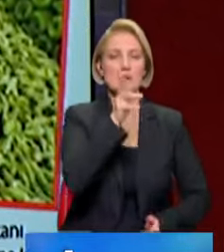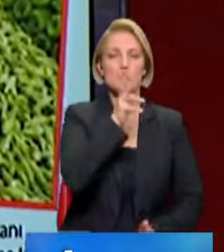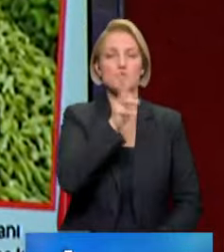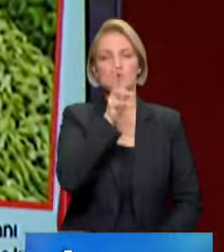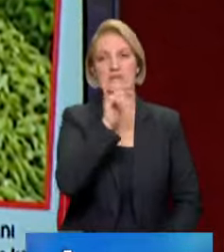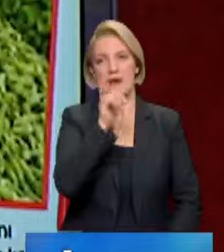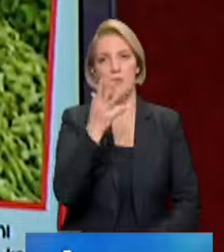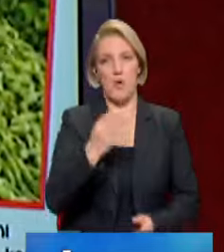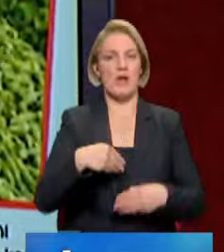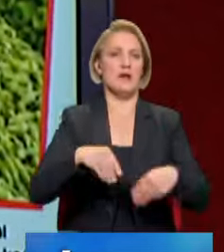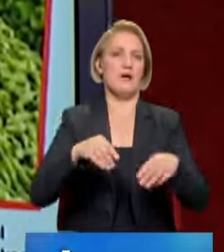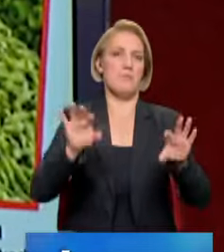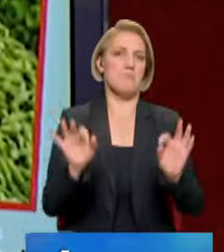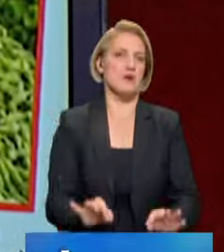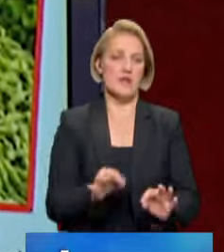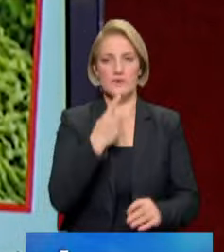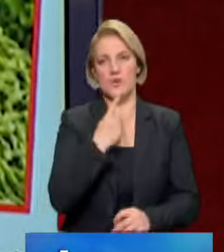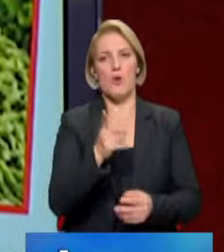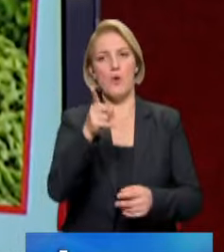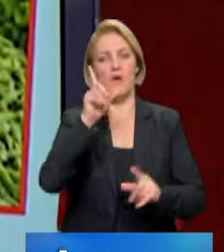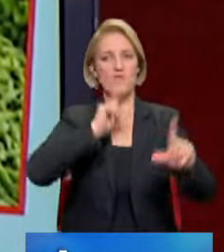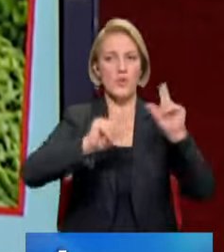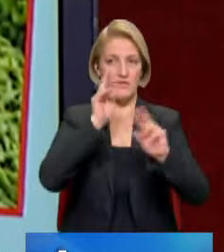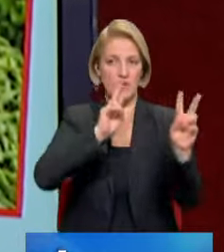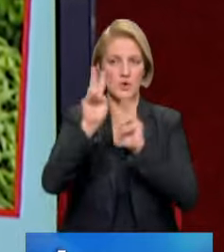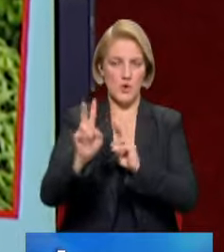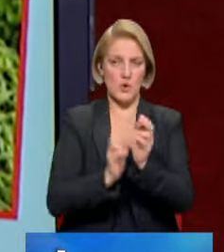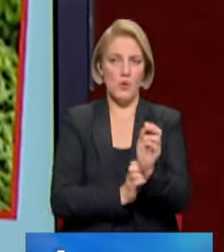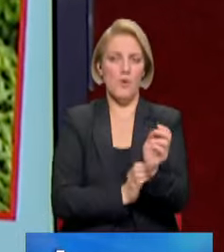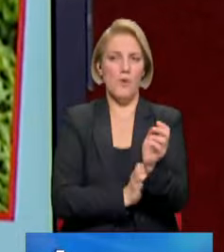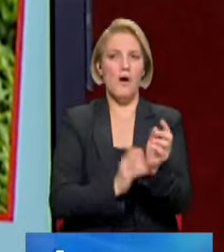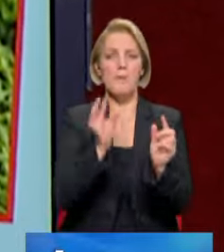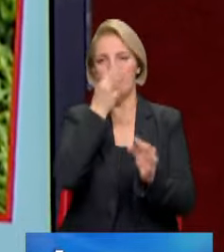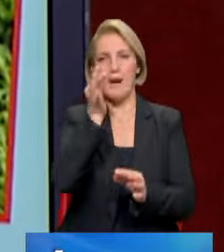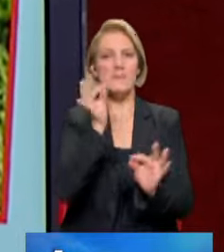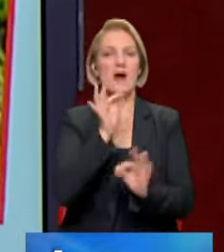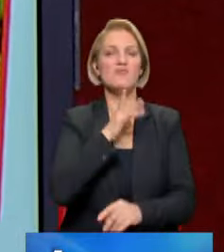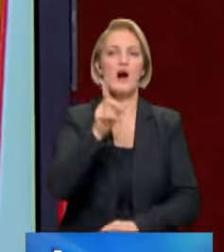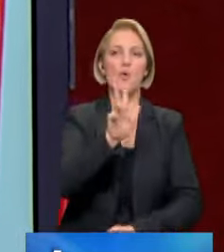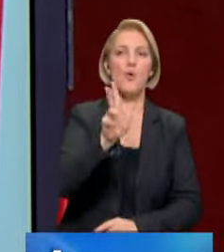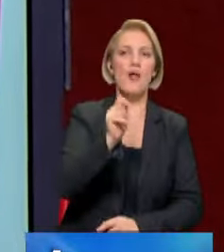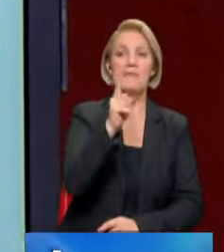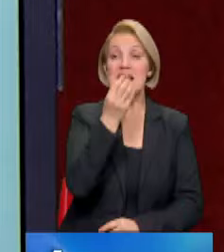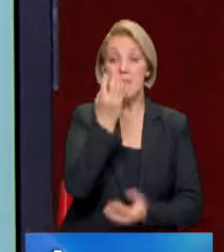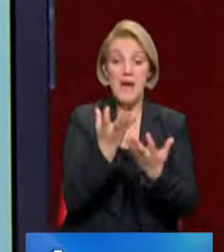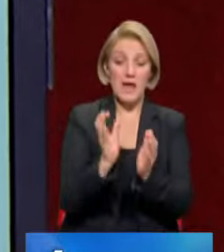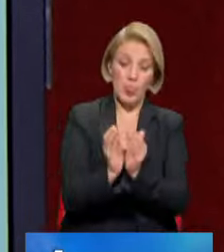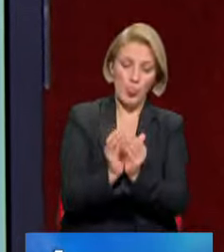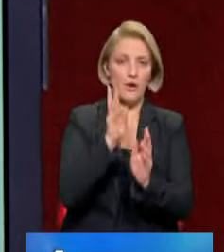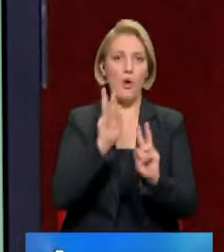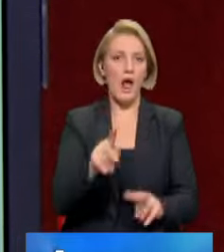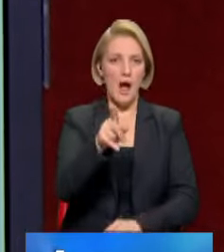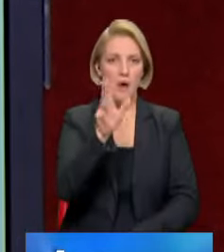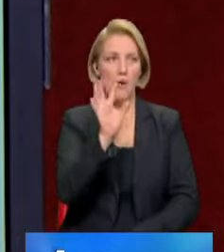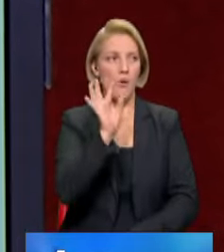250-300 gram olarak satılmaya başlandı diyor. İşte orada fotoğrafını da görüyorsunuz. Bamya var 30 lira. Bir yemeklik yazıyor. Bir yemeklik